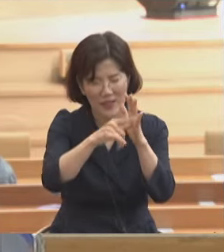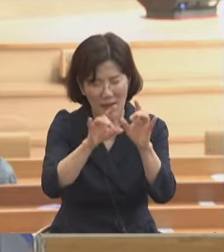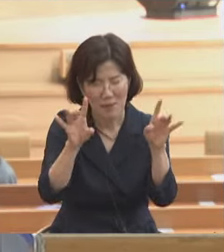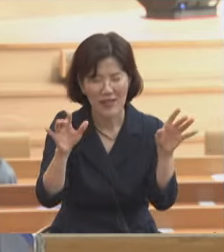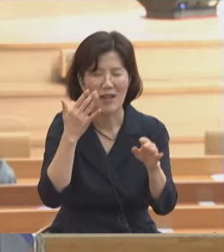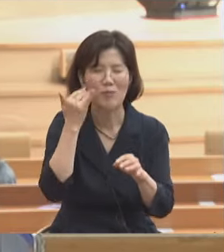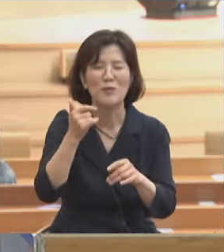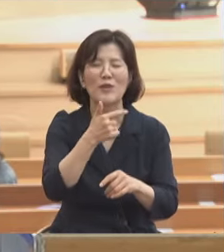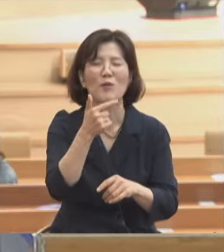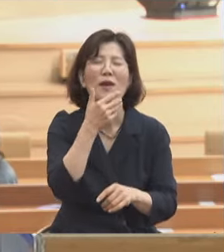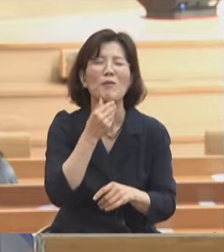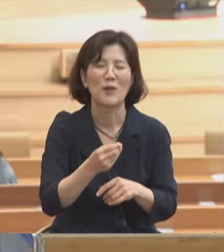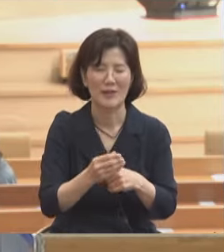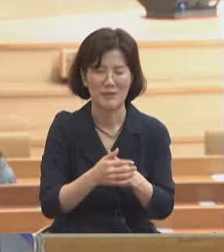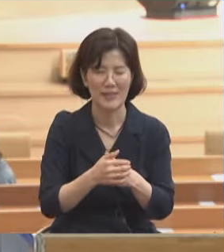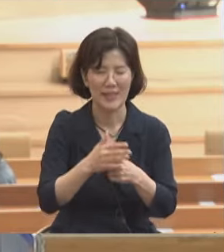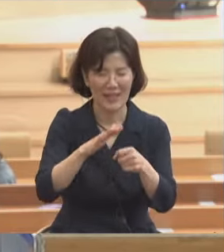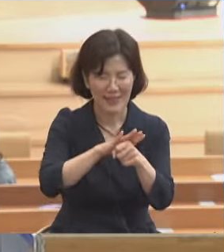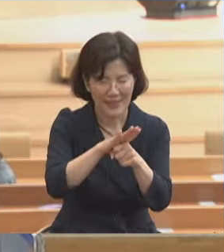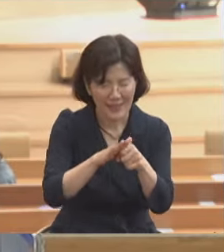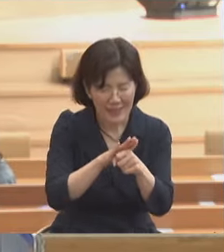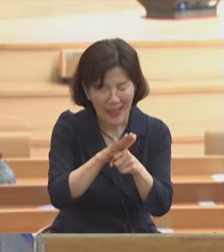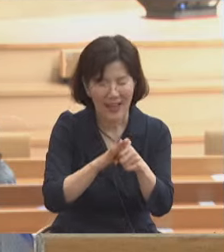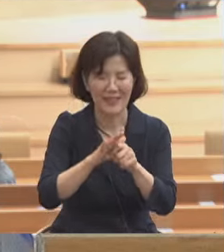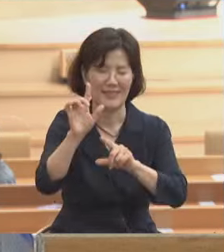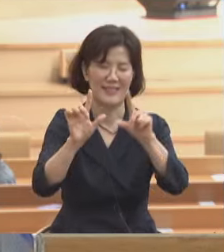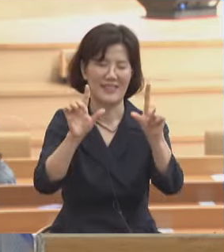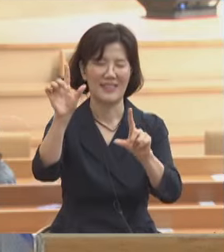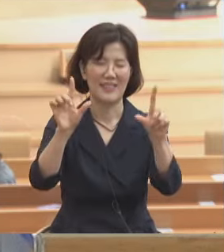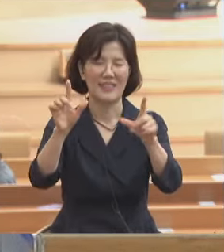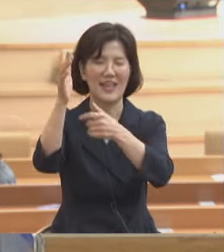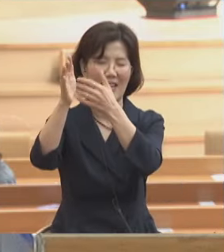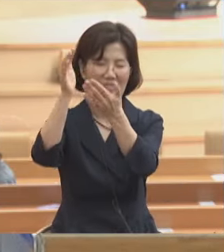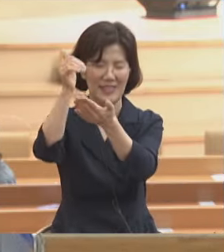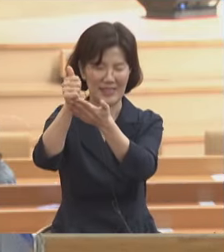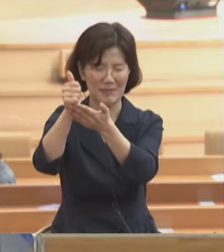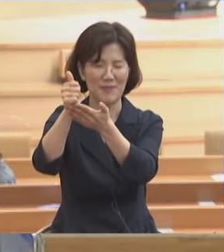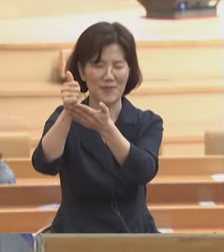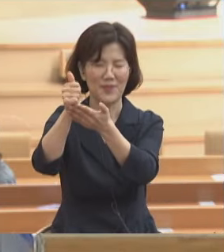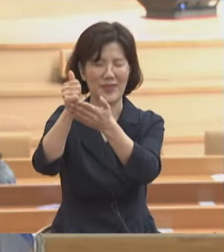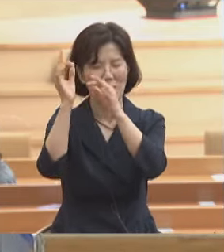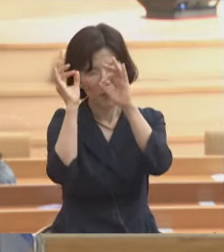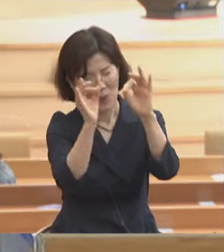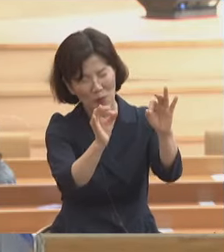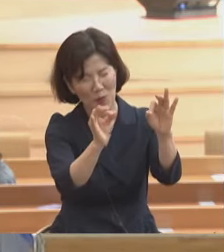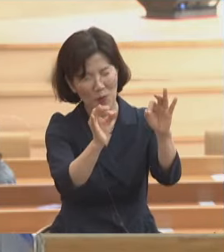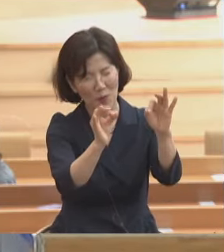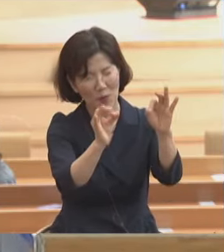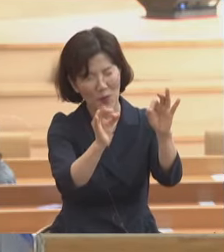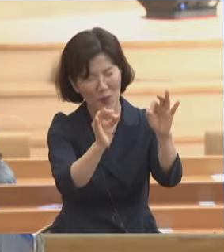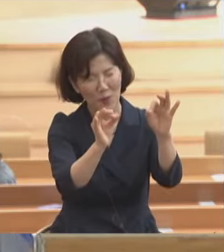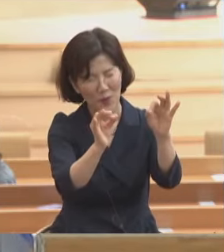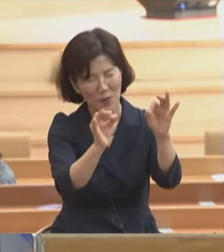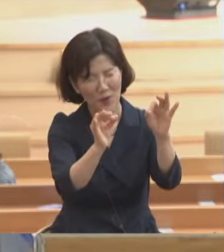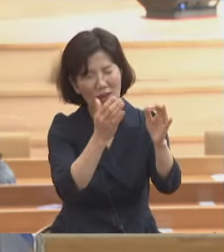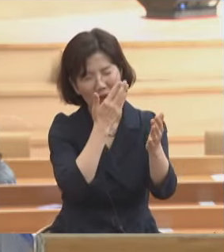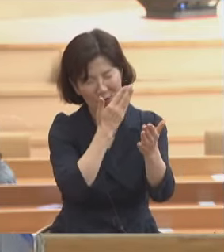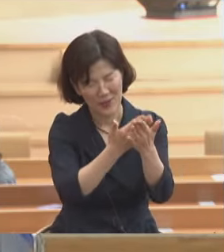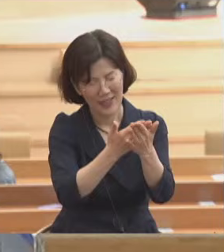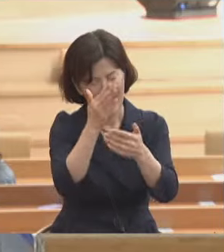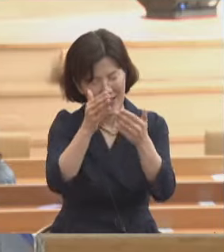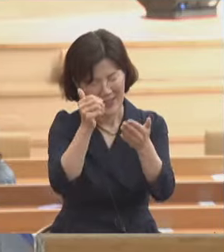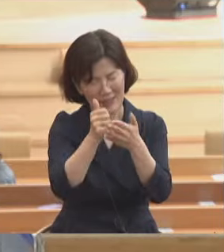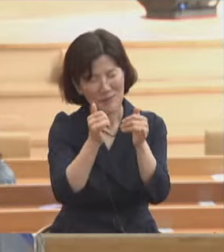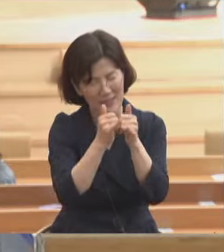너무너무 행복합니다. 사랑스럽습니다. 하나님 보시기에도 그런 귀한 하나님의